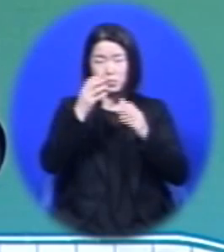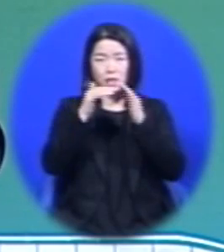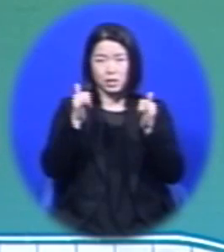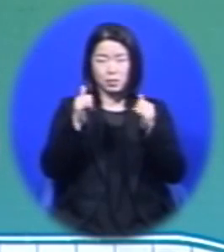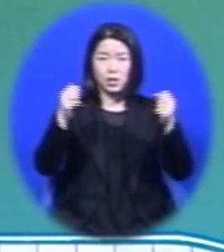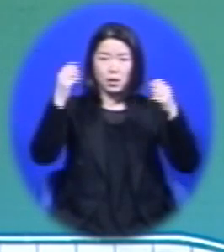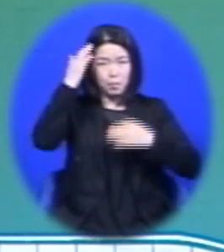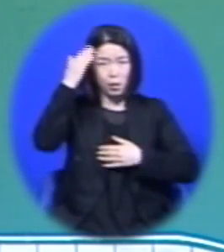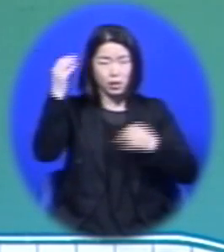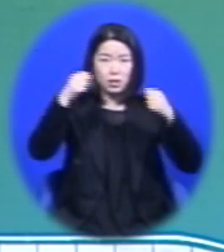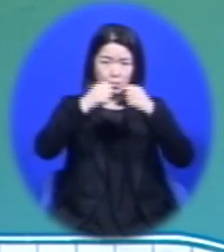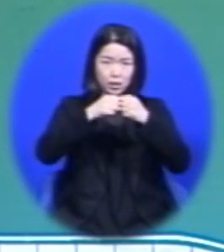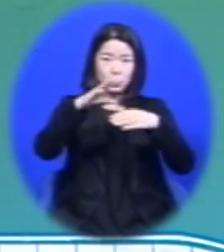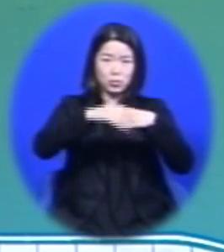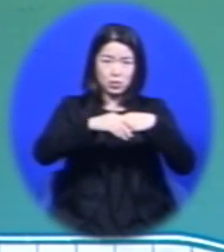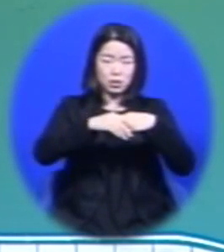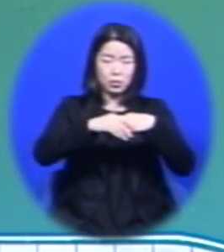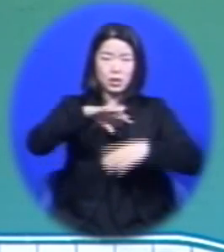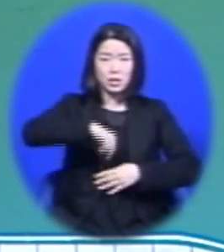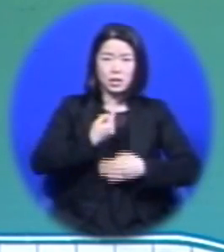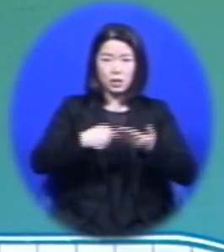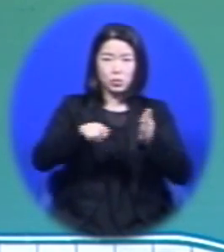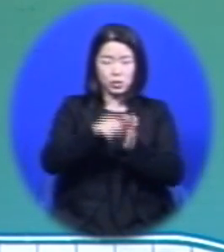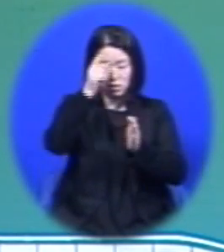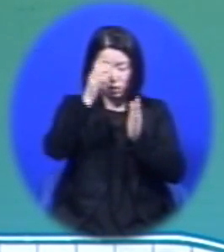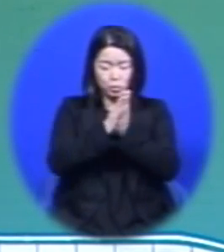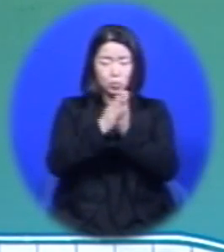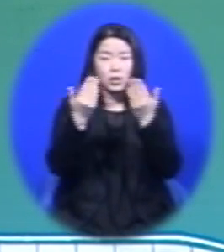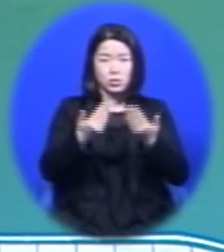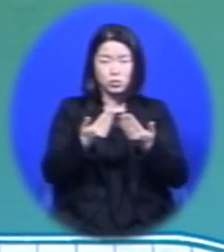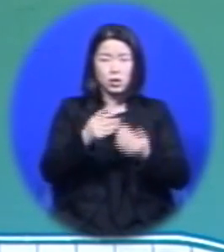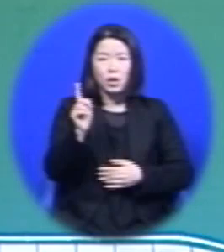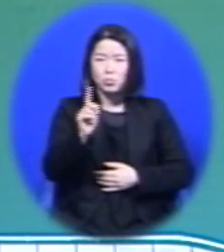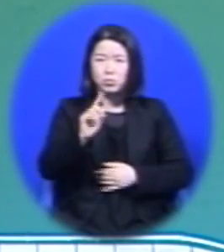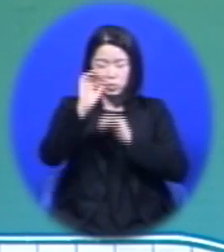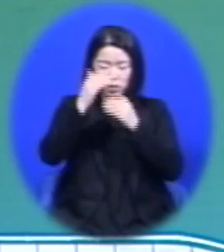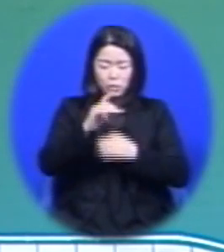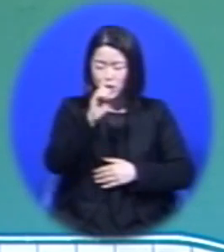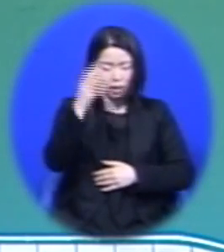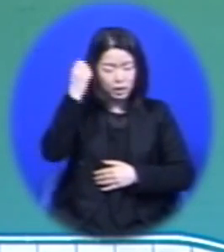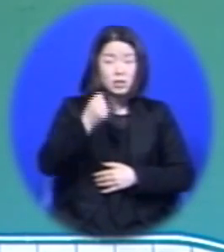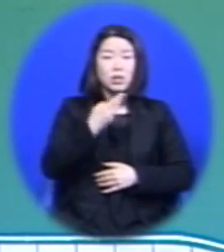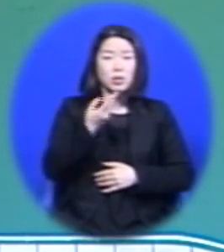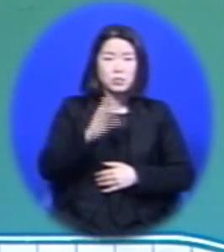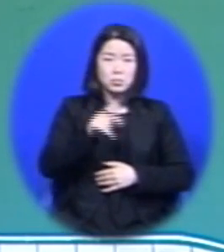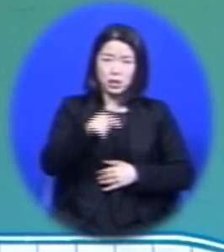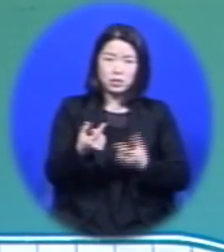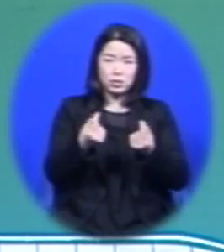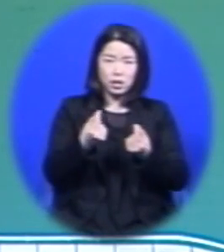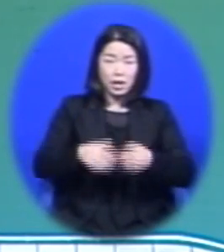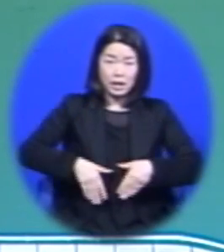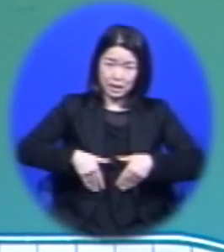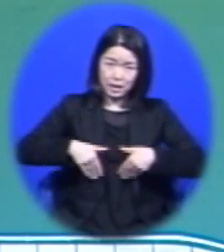맞대고 손을 붙잡고 그리고 자기를 위해서 기도를 해주는데 무슨 내용인지는 하나도 기억이 안 나는데 그렇게